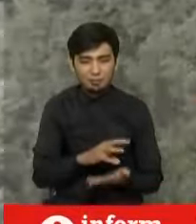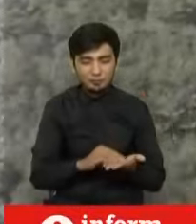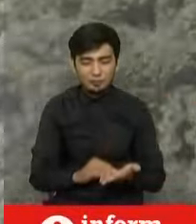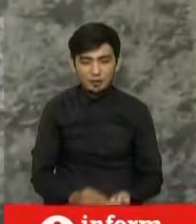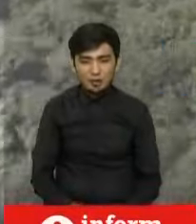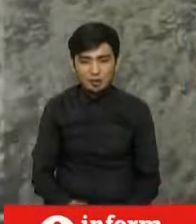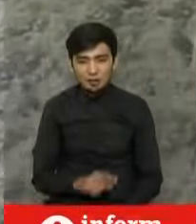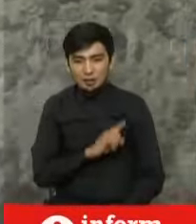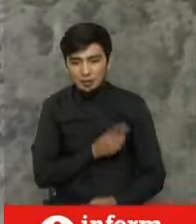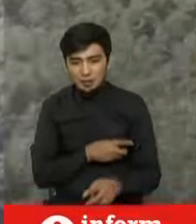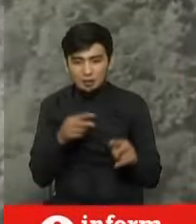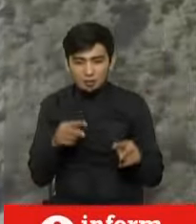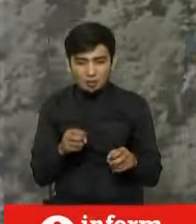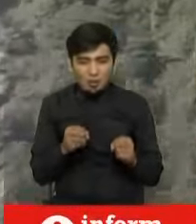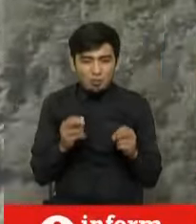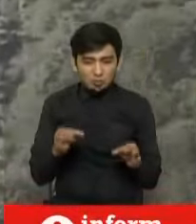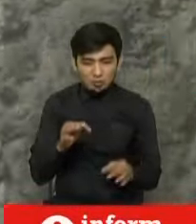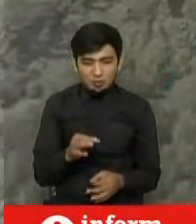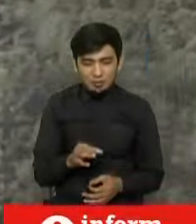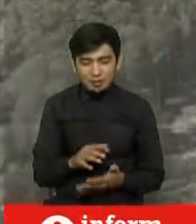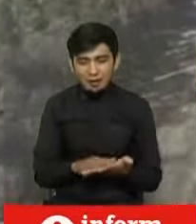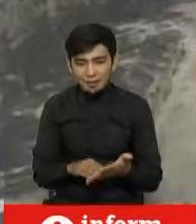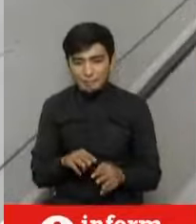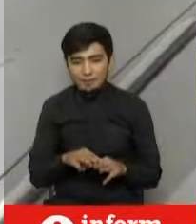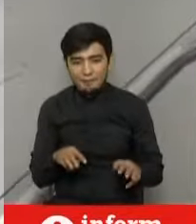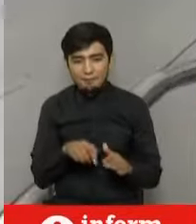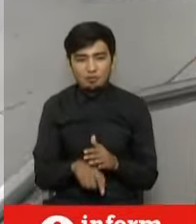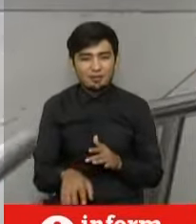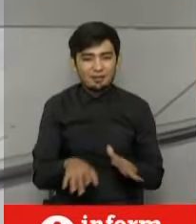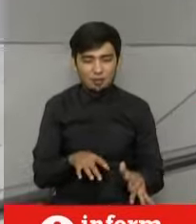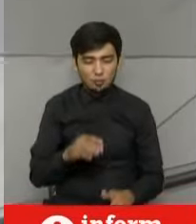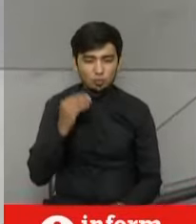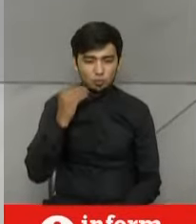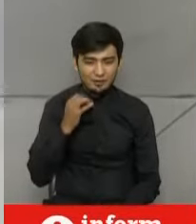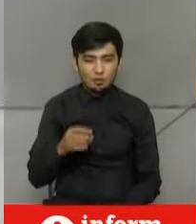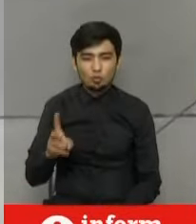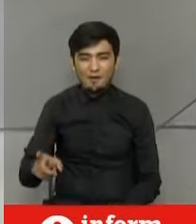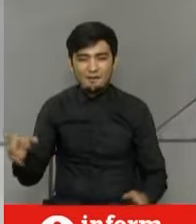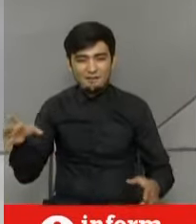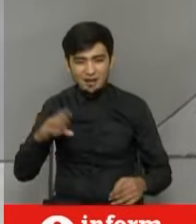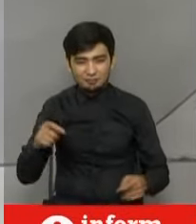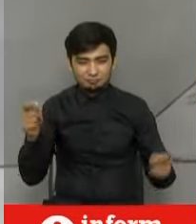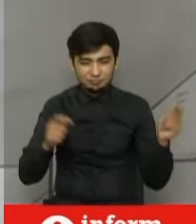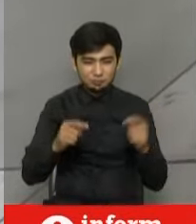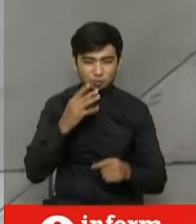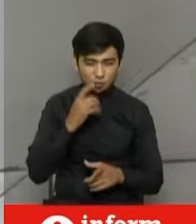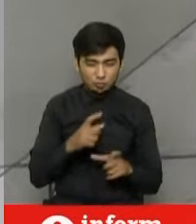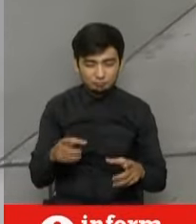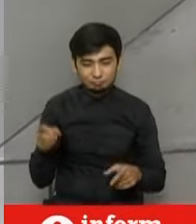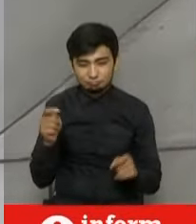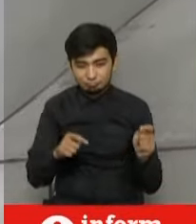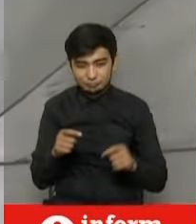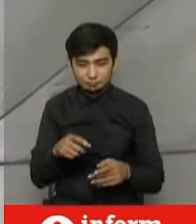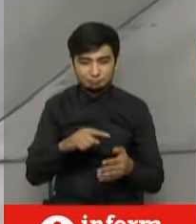Об усилении мер безопасности заявил министр внутренних дел Турции. Все въезжающие в страну будут проходить процедуру